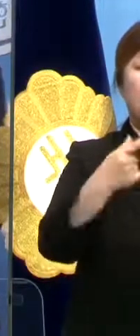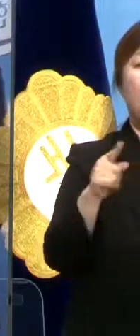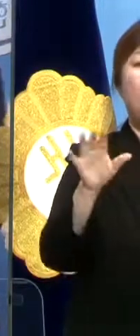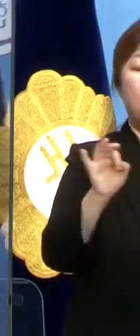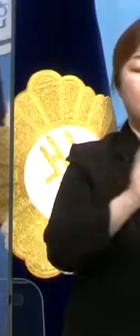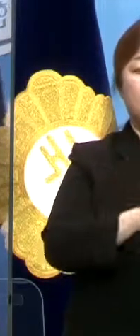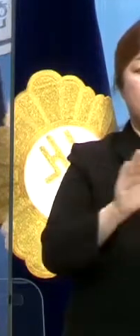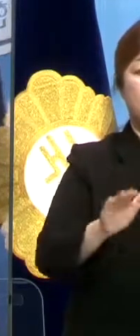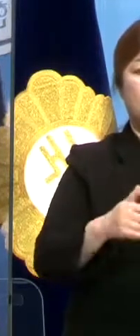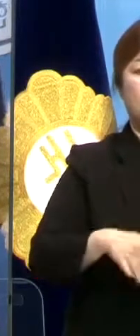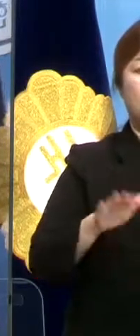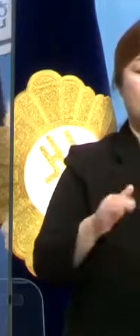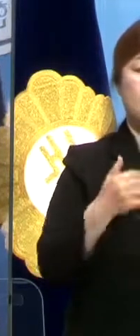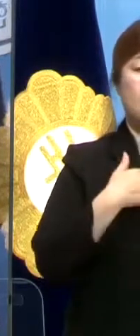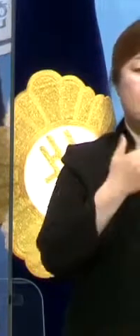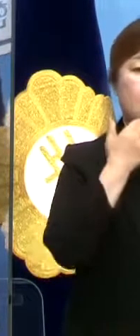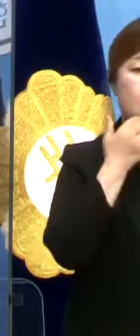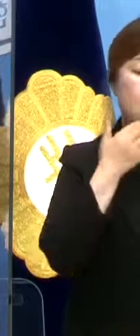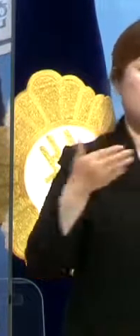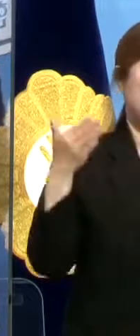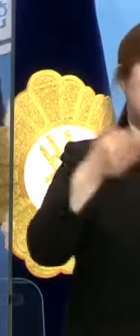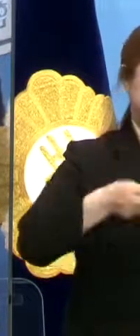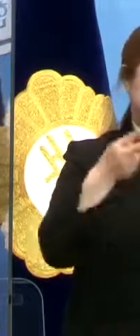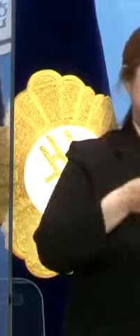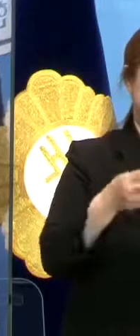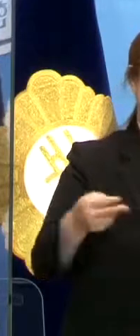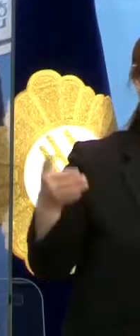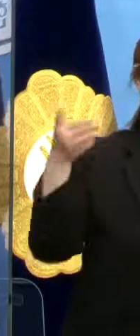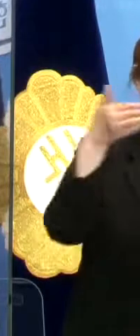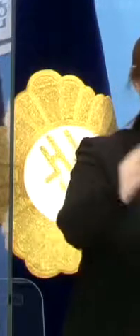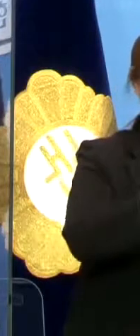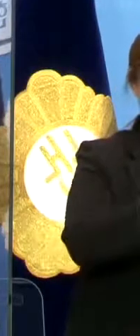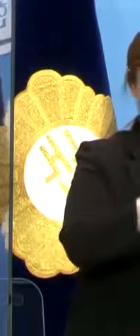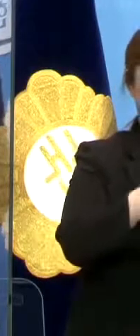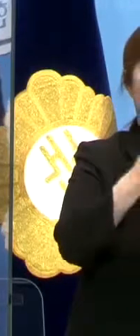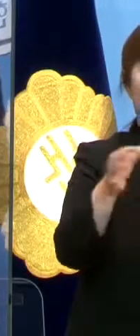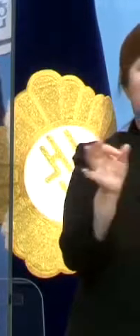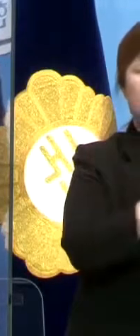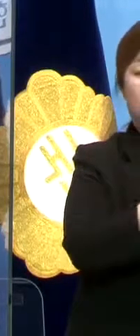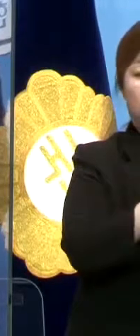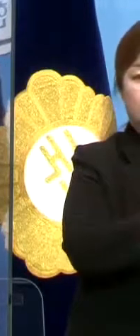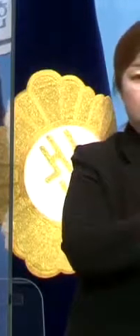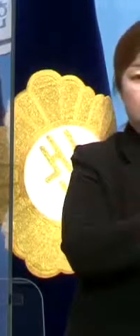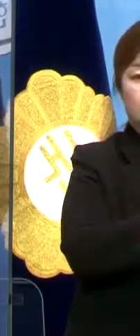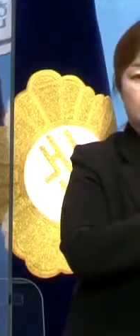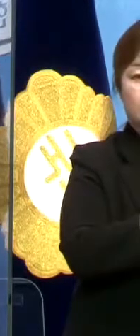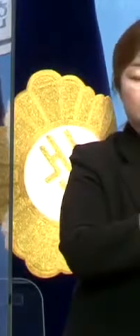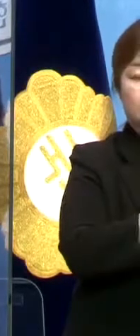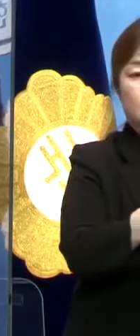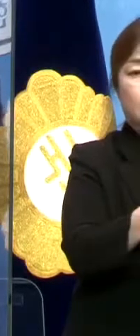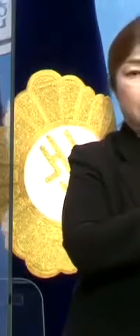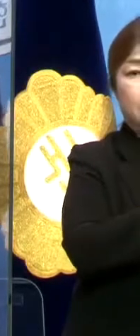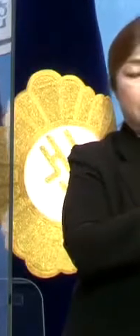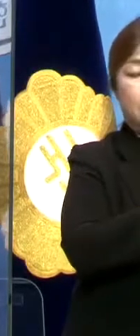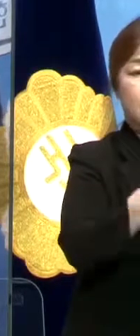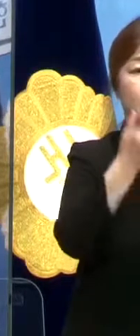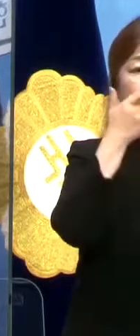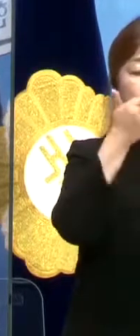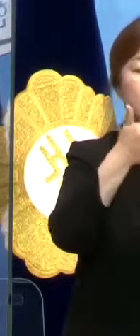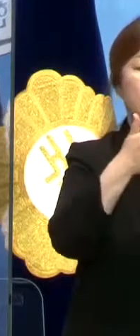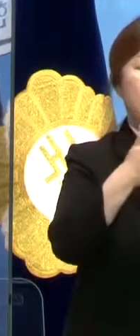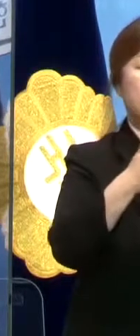서울에서 오는 기차에서 국민 연경에서 선전하는 아버지와 아들이 부 핀 리스트를 보았습니다